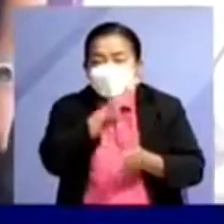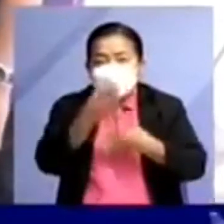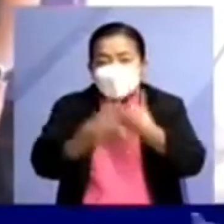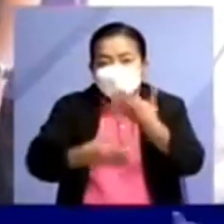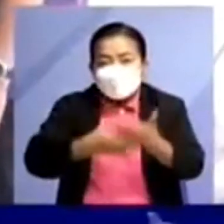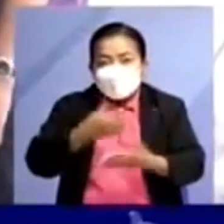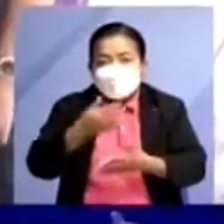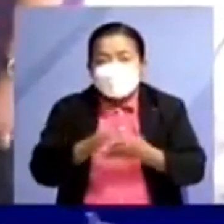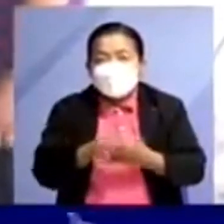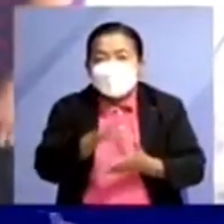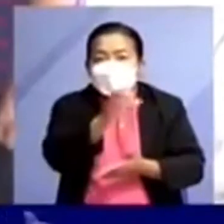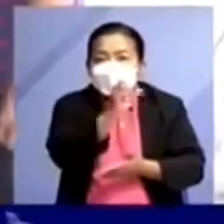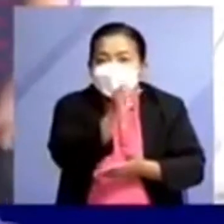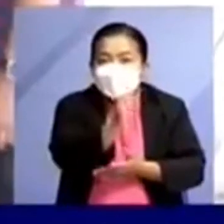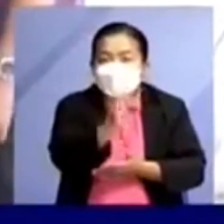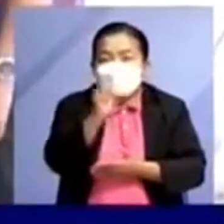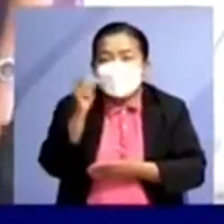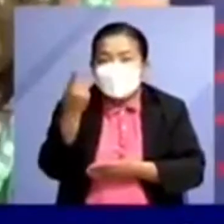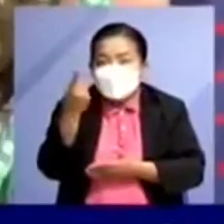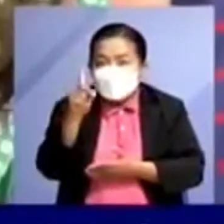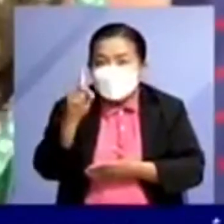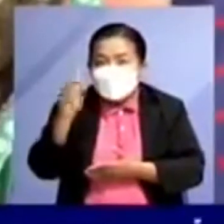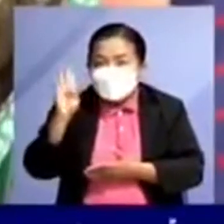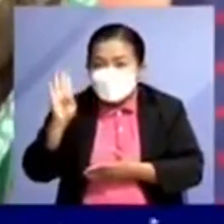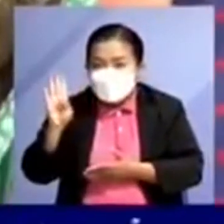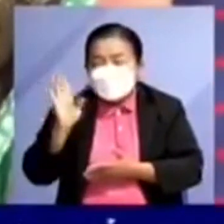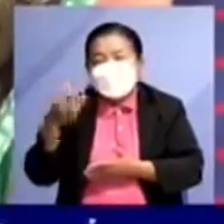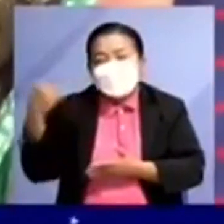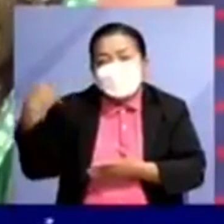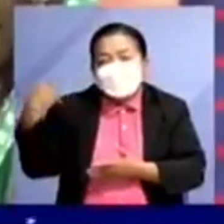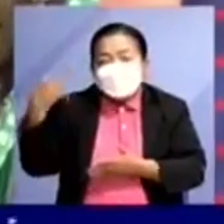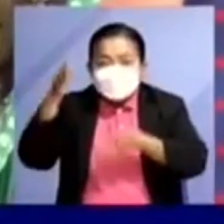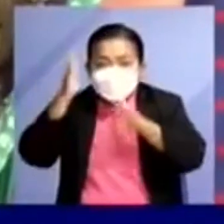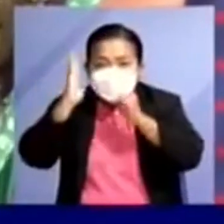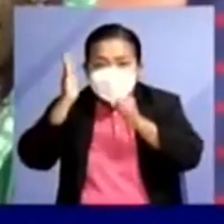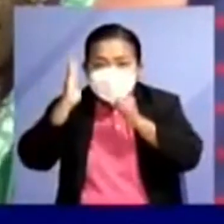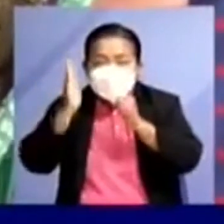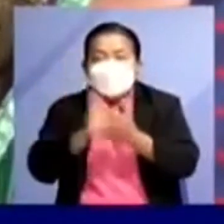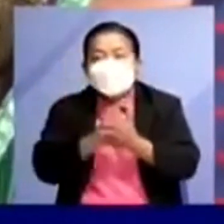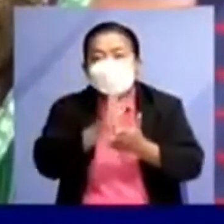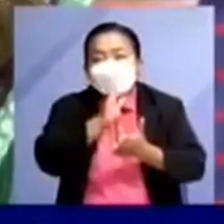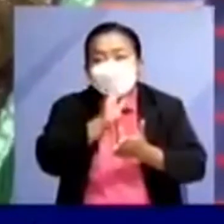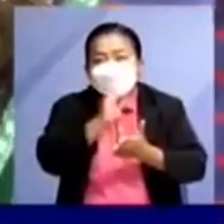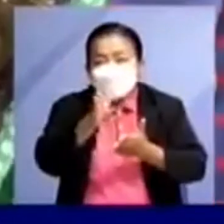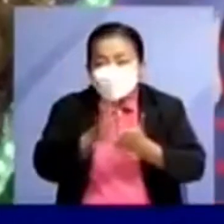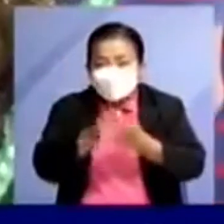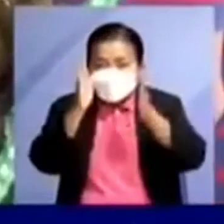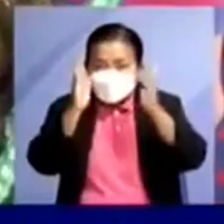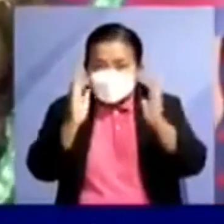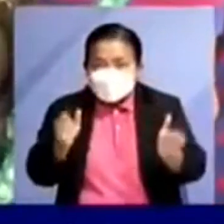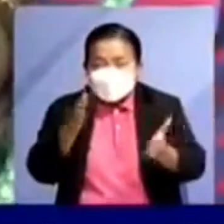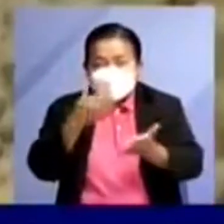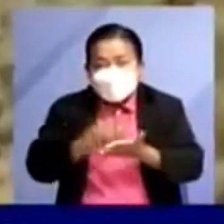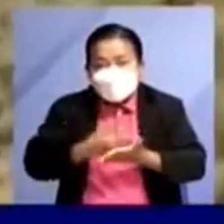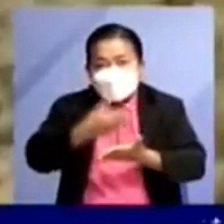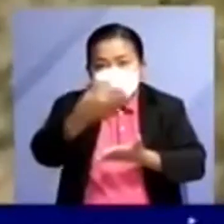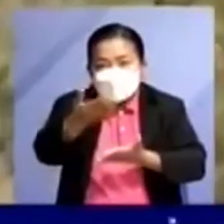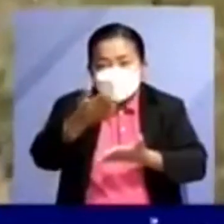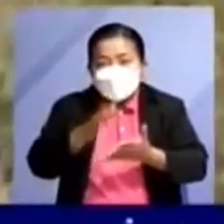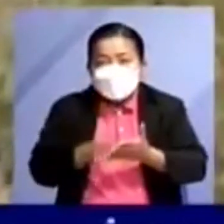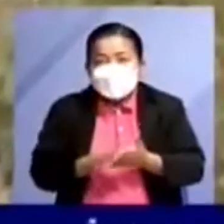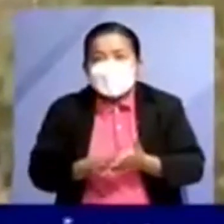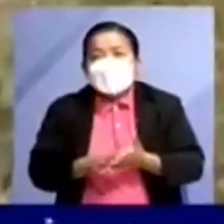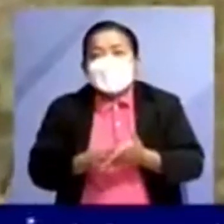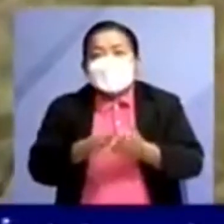ครสวรรค์หรือสคบนะครับยังได้มีการประชาสัมพันธ์ให้ผู้บริโภคและผู้ประกอบธุรกิจในพื้นที่ตระหนักถึงสิทธิ์หน้า